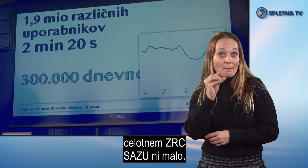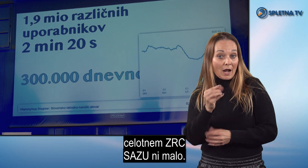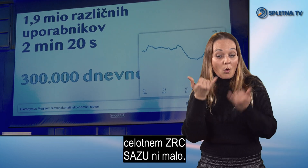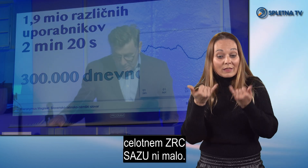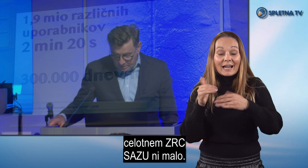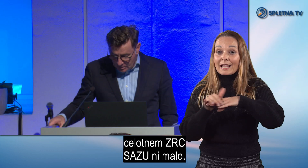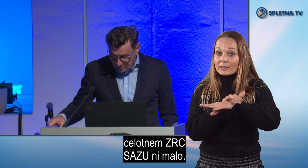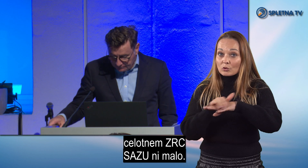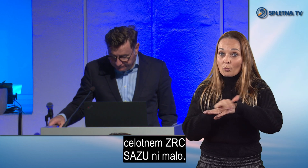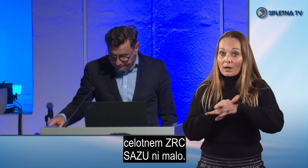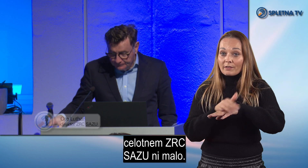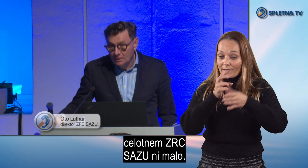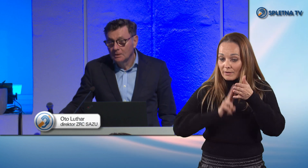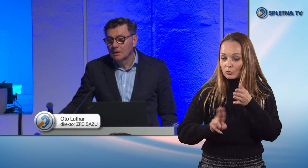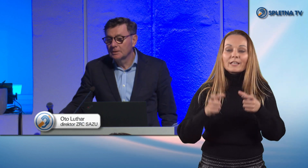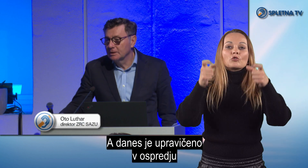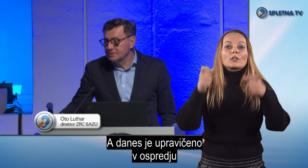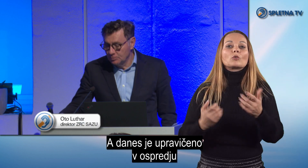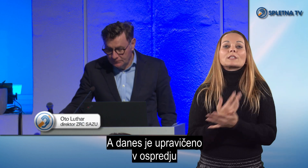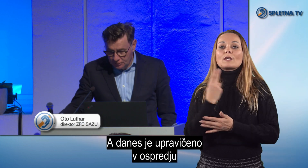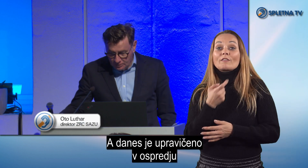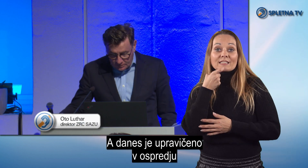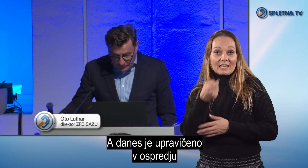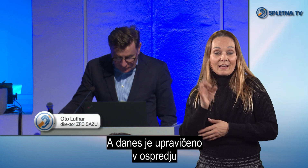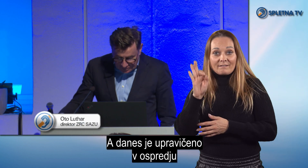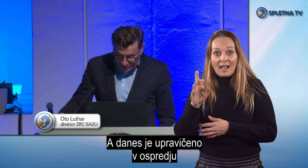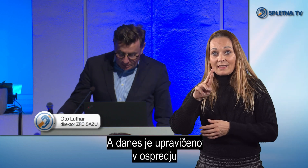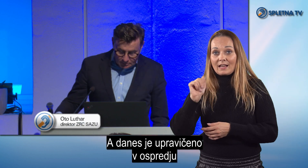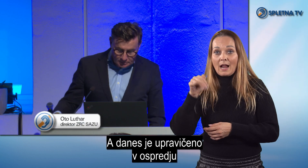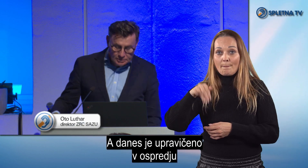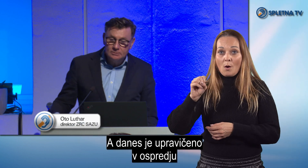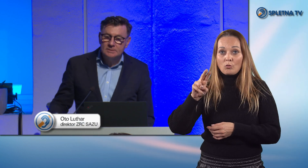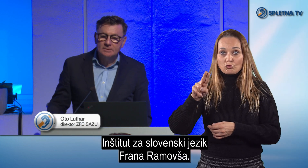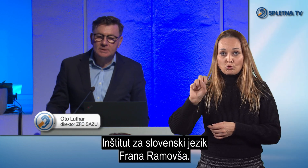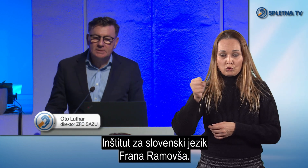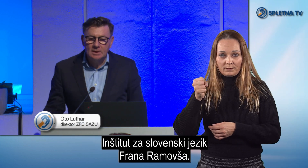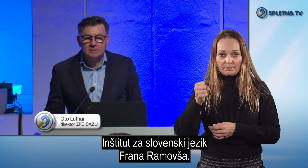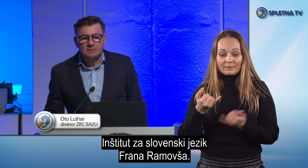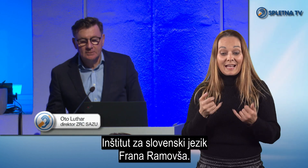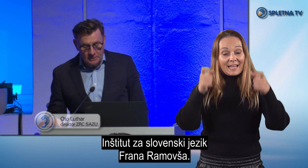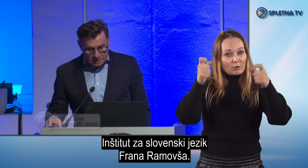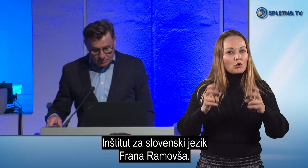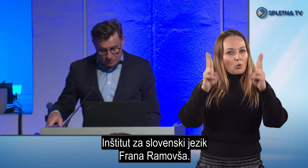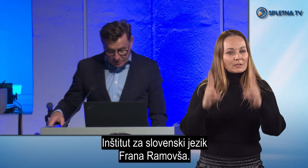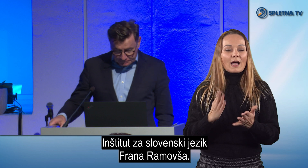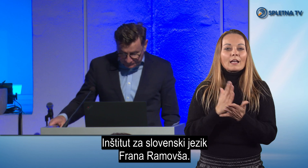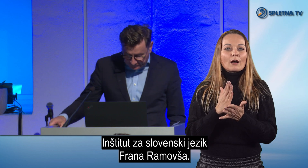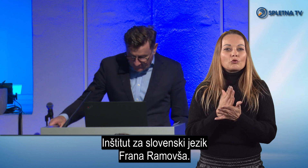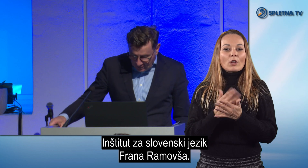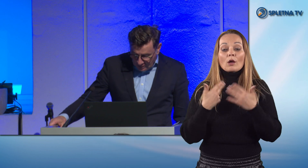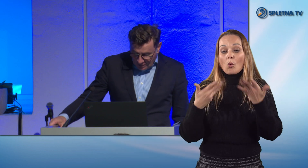ZRC SAZU nima. A danes je upravičeno v ospredju Inštitut za slovenski jezik Frana